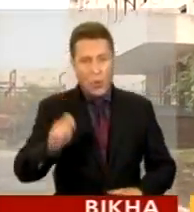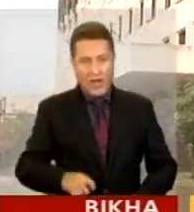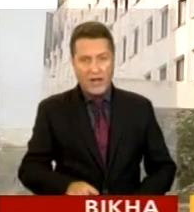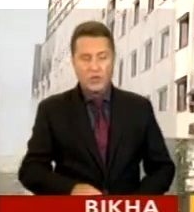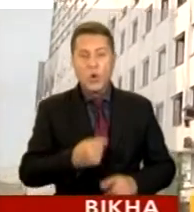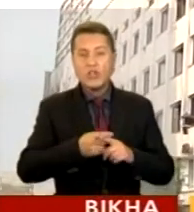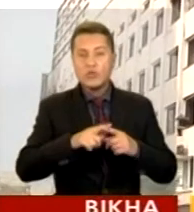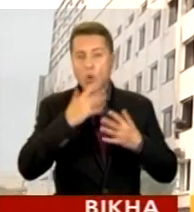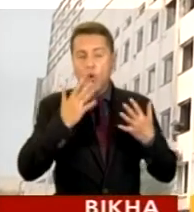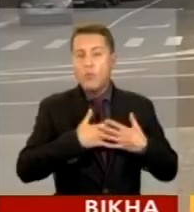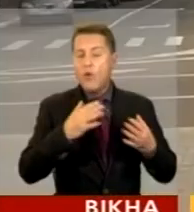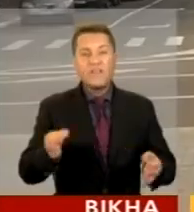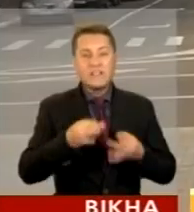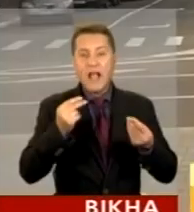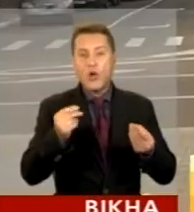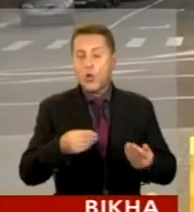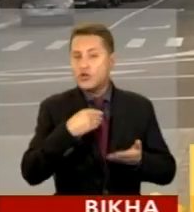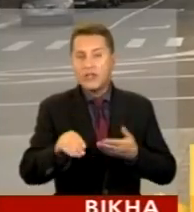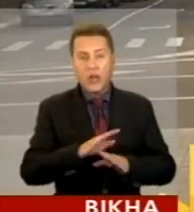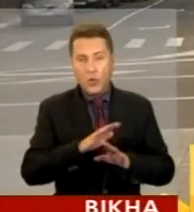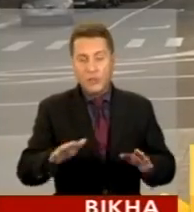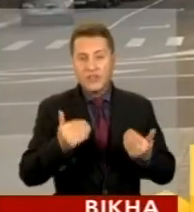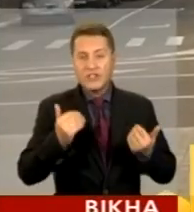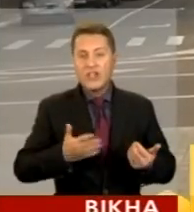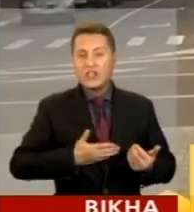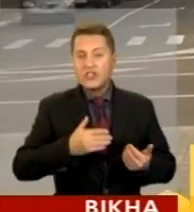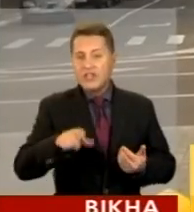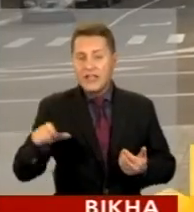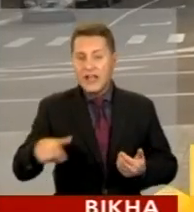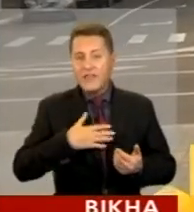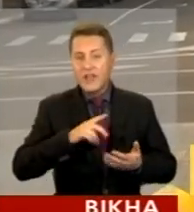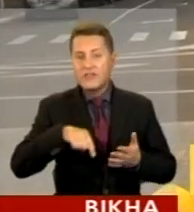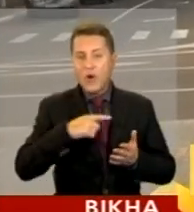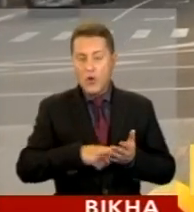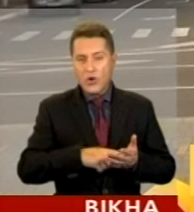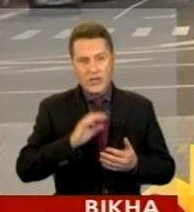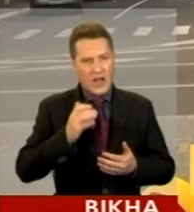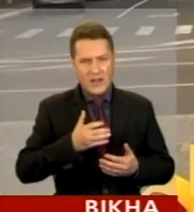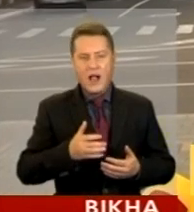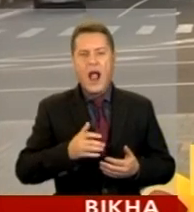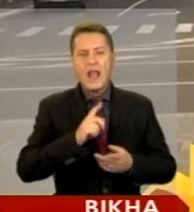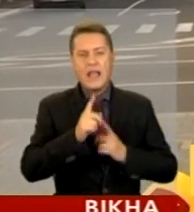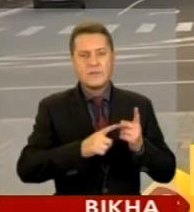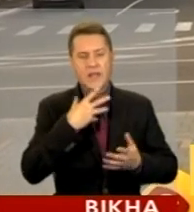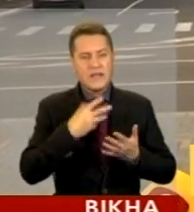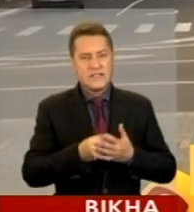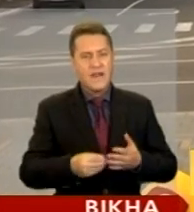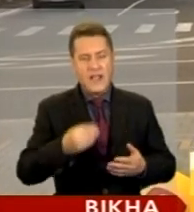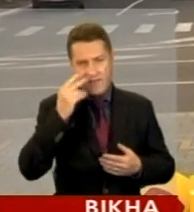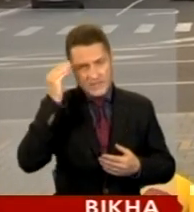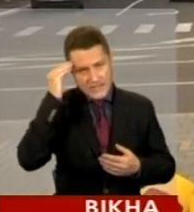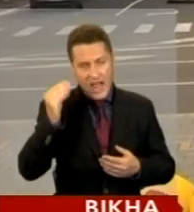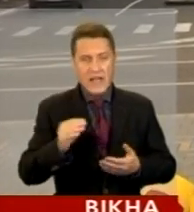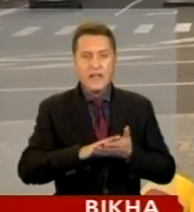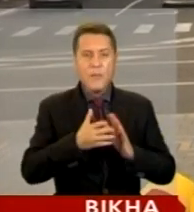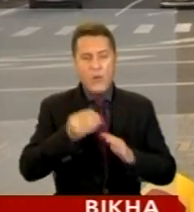купиш. Зараз жителі нашого міста, звісно, радикально змінили свої взгляди, свою позицію, бачать, що